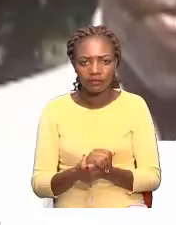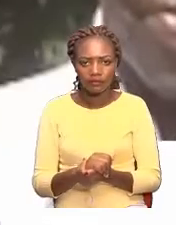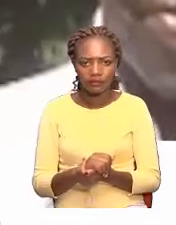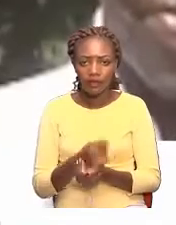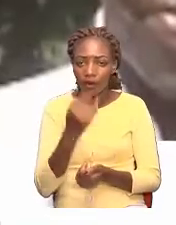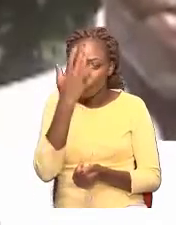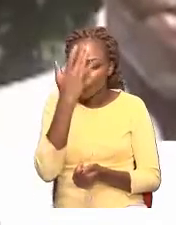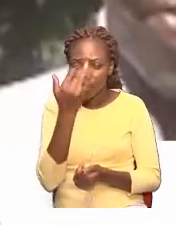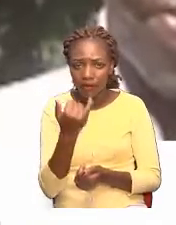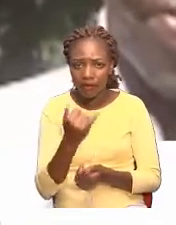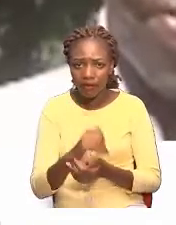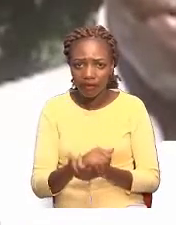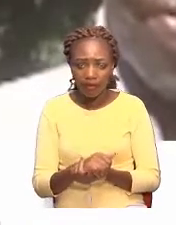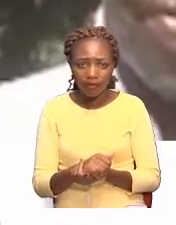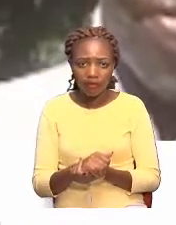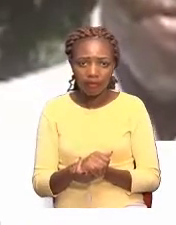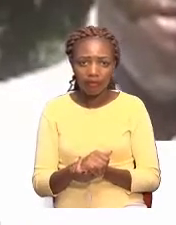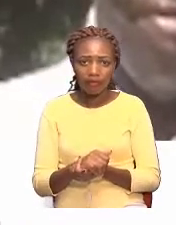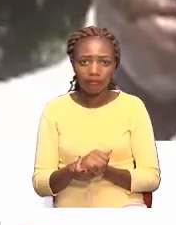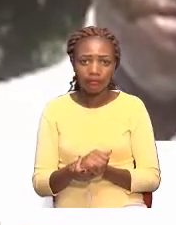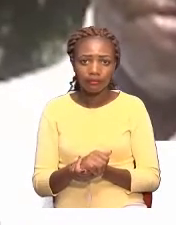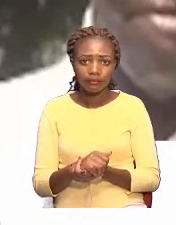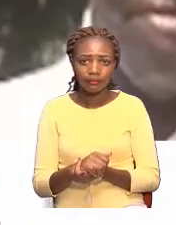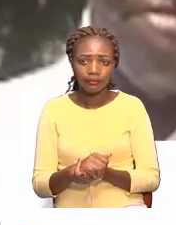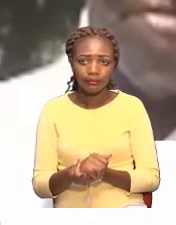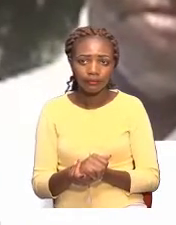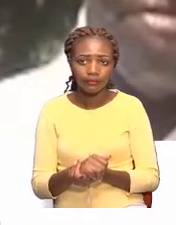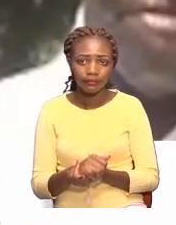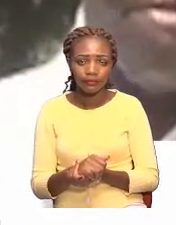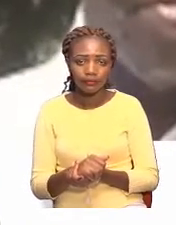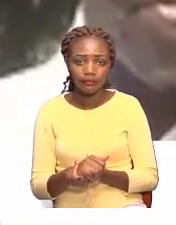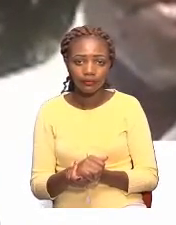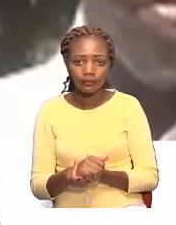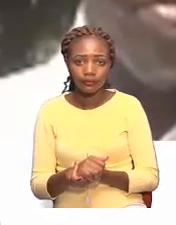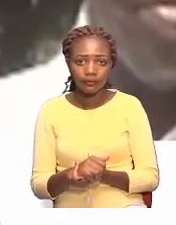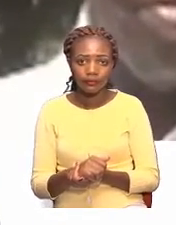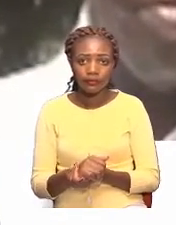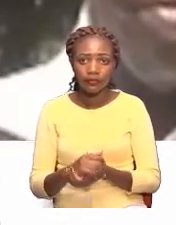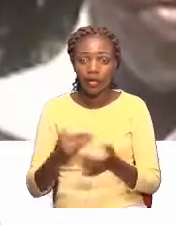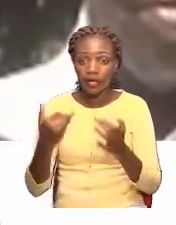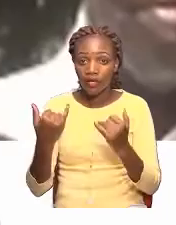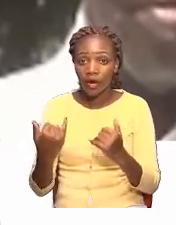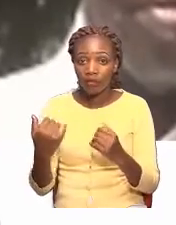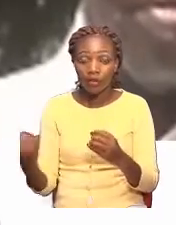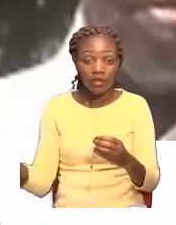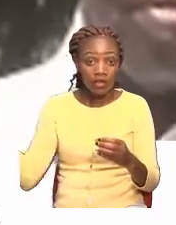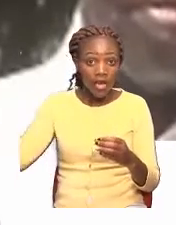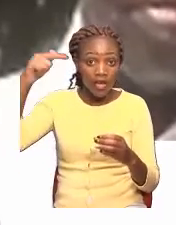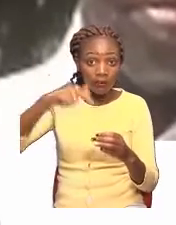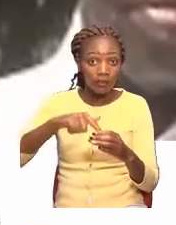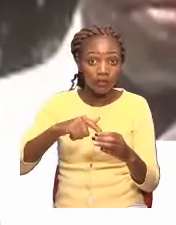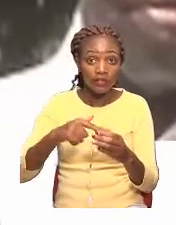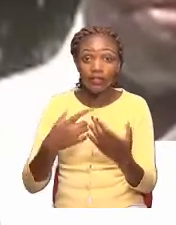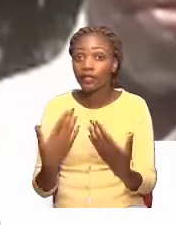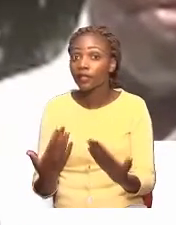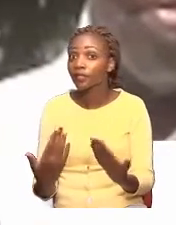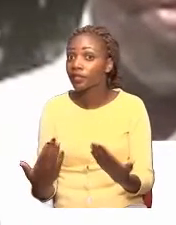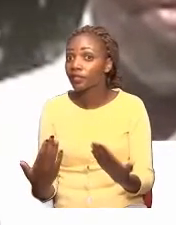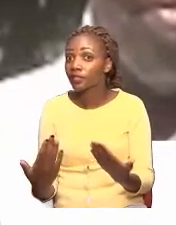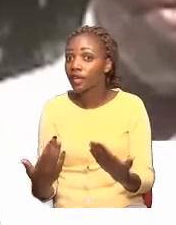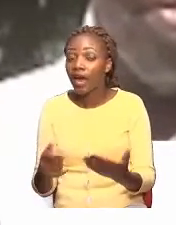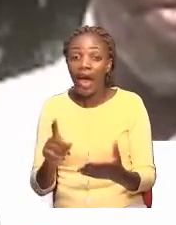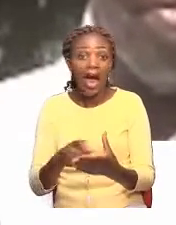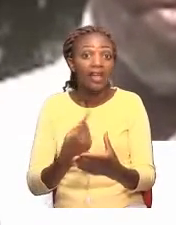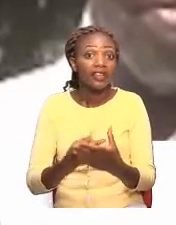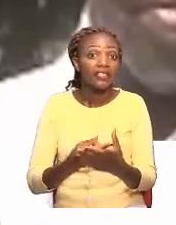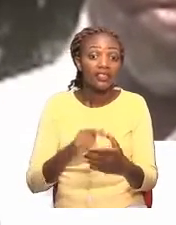ya maajabu ni kuwa tukiwa sa hii wamekubaliwa ama wanaimport ngano bila kununua ngan ya mkulima ukiuliza ni Kama mchezo